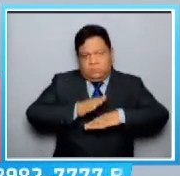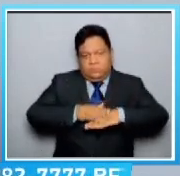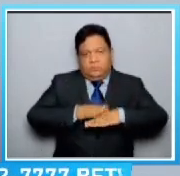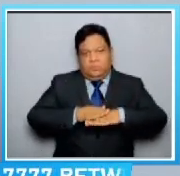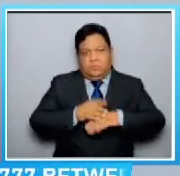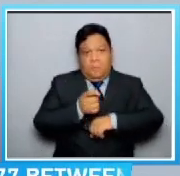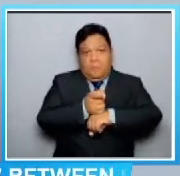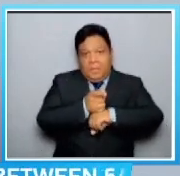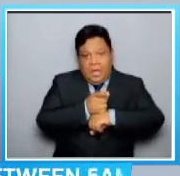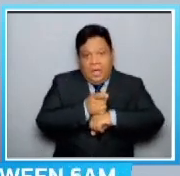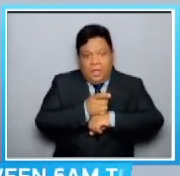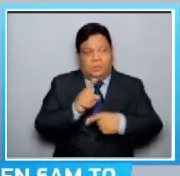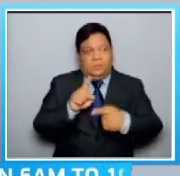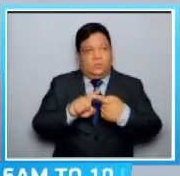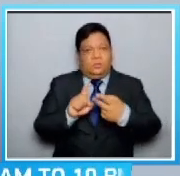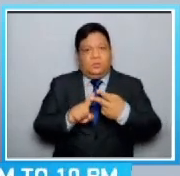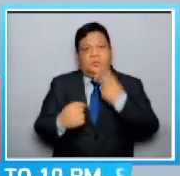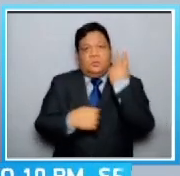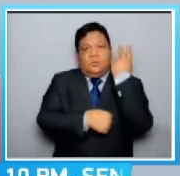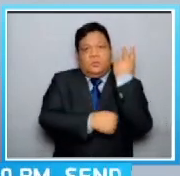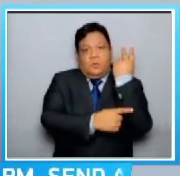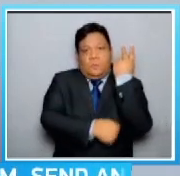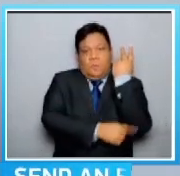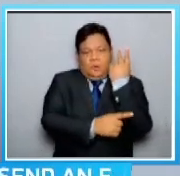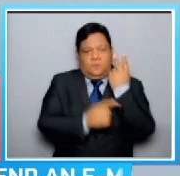warning para makapag-prepare yung LGU.